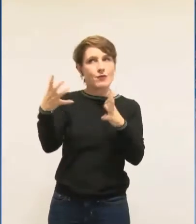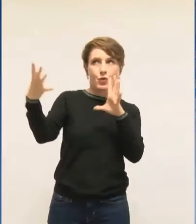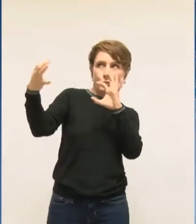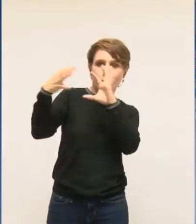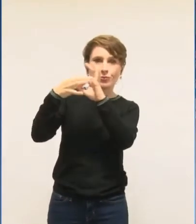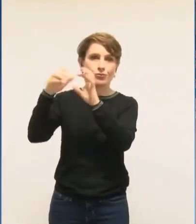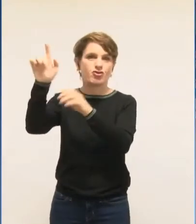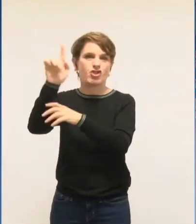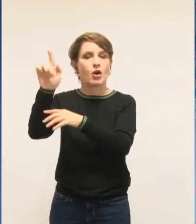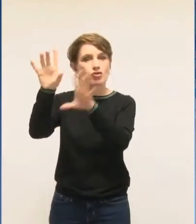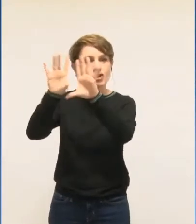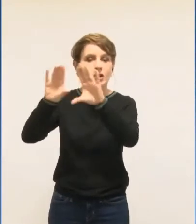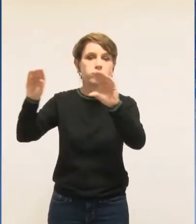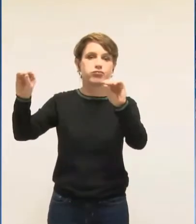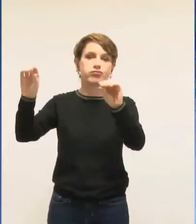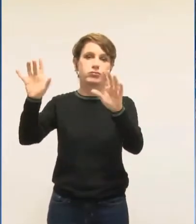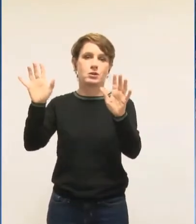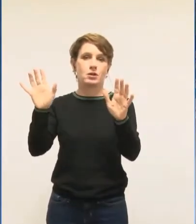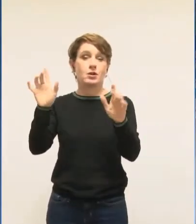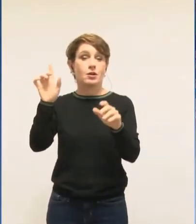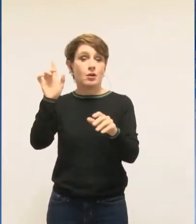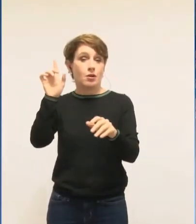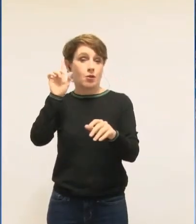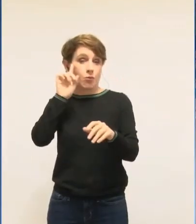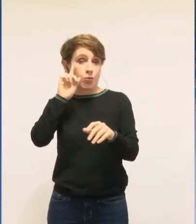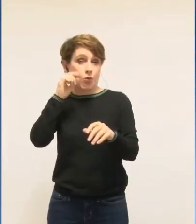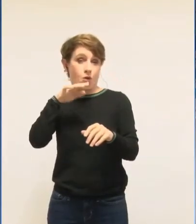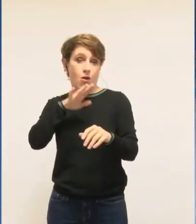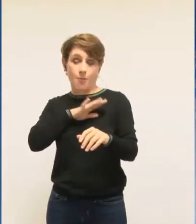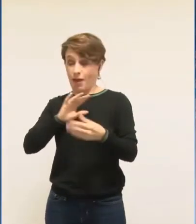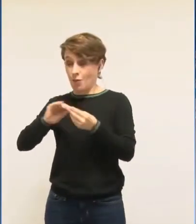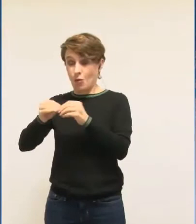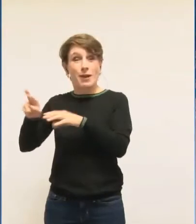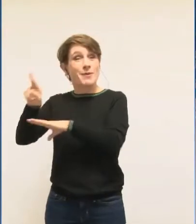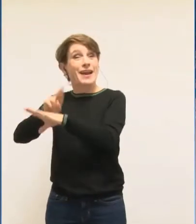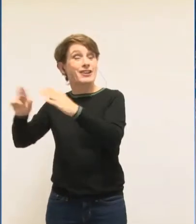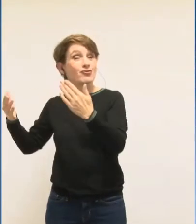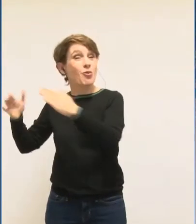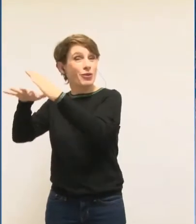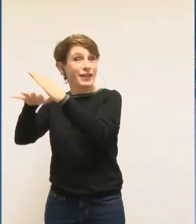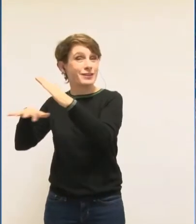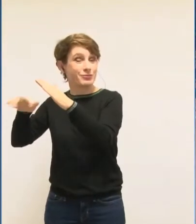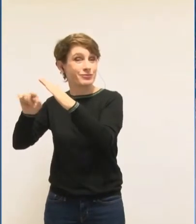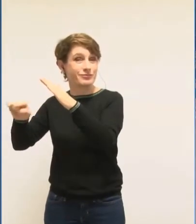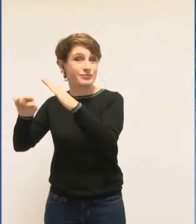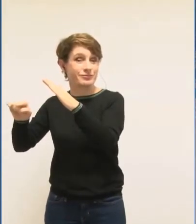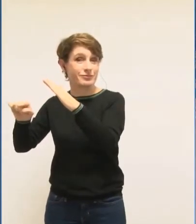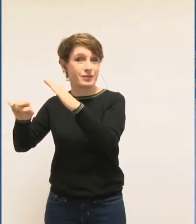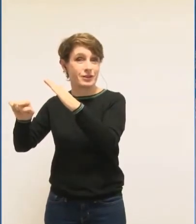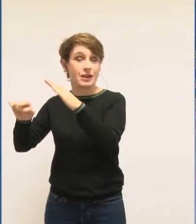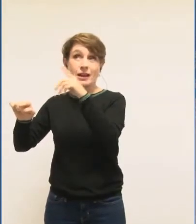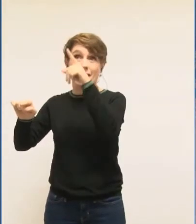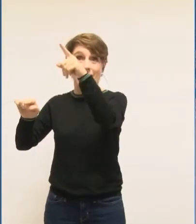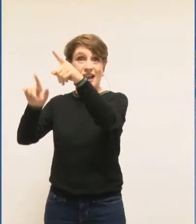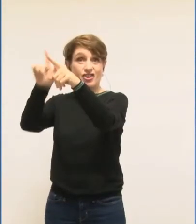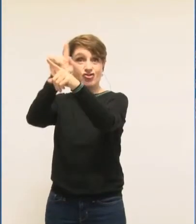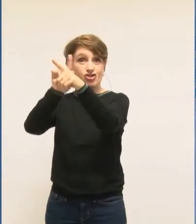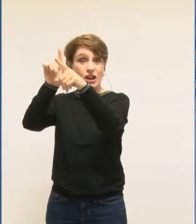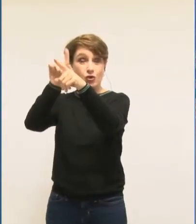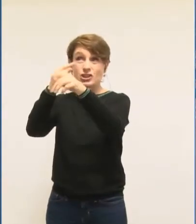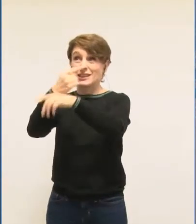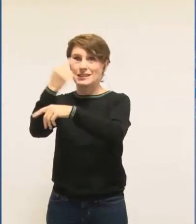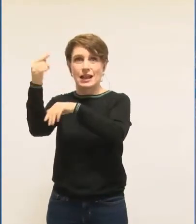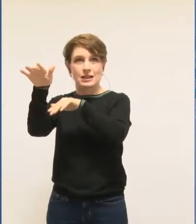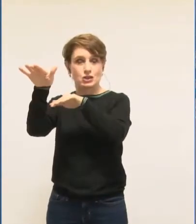la Géorgie à cause une nouvelle fois du blocus turco-azéri. La Géorgie reste le principal, sinon l'unique moyen de transit